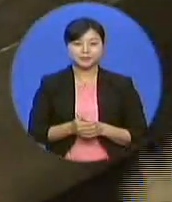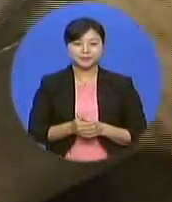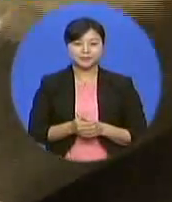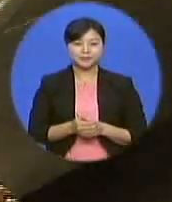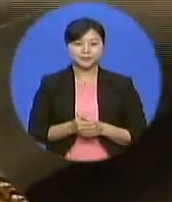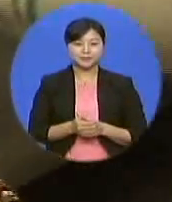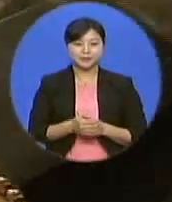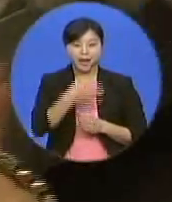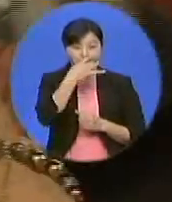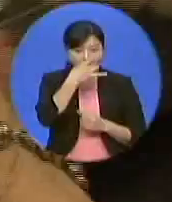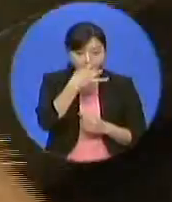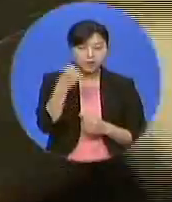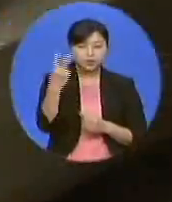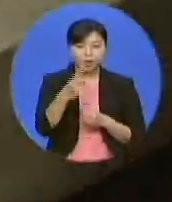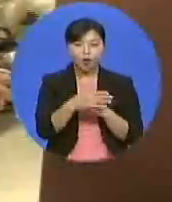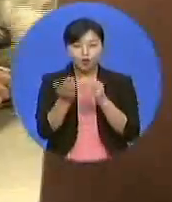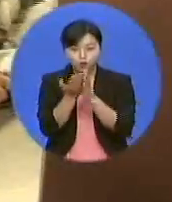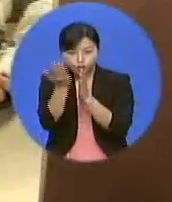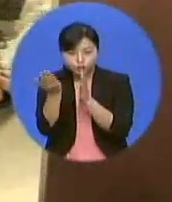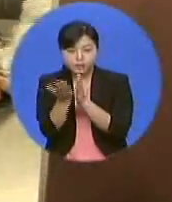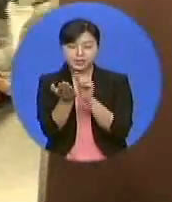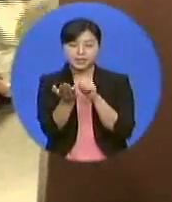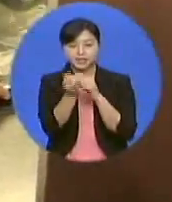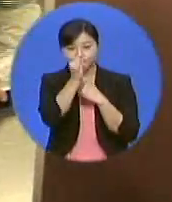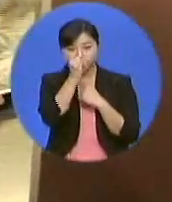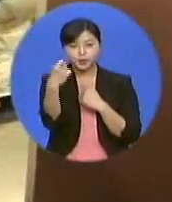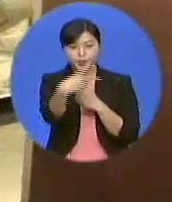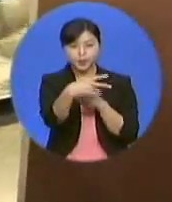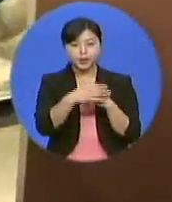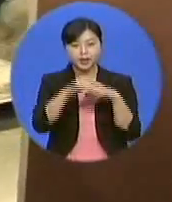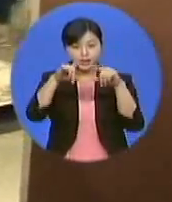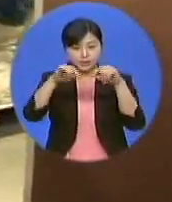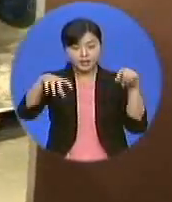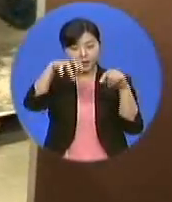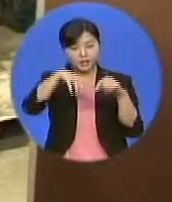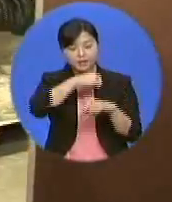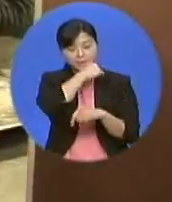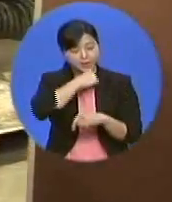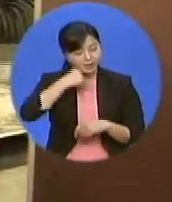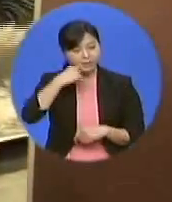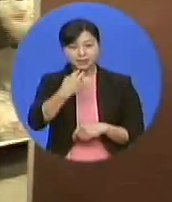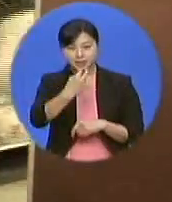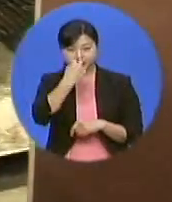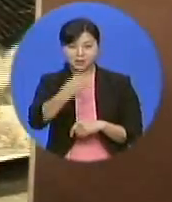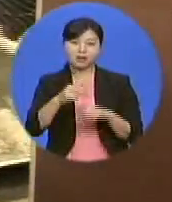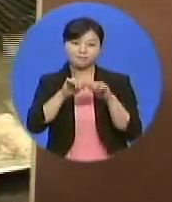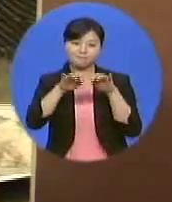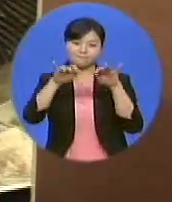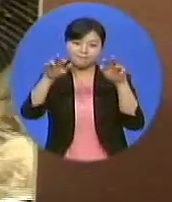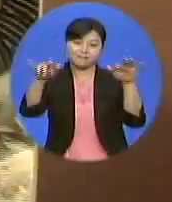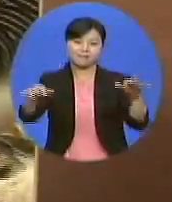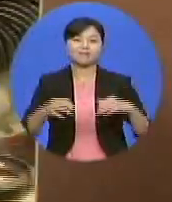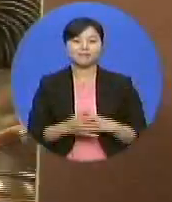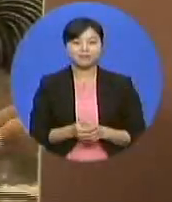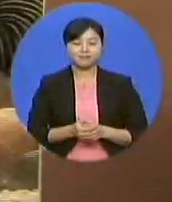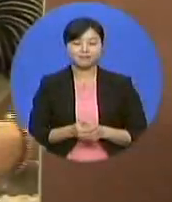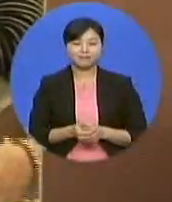갓 지은 밥과 국이 가득 담기고 식당 안은 맛있는 냄새가 가득 퍼진다.